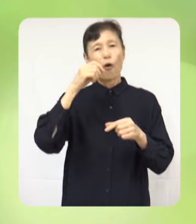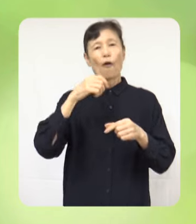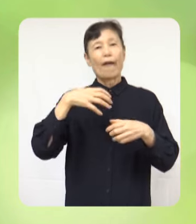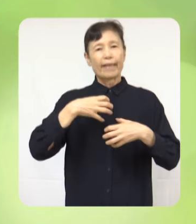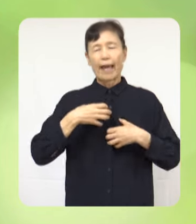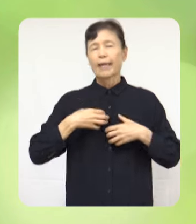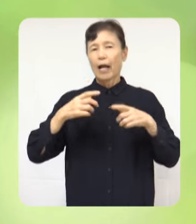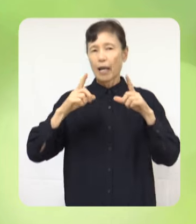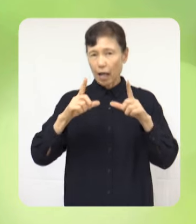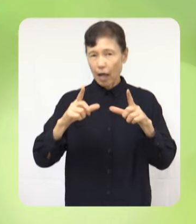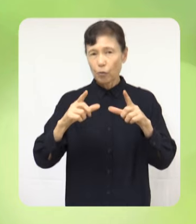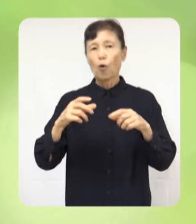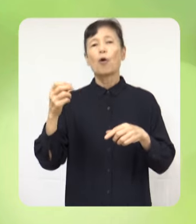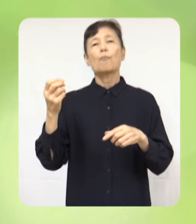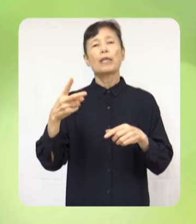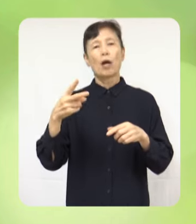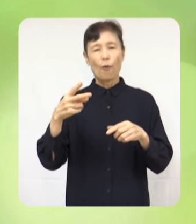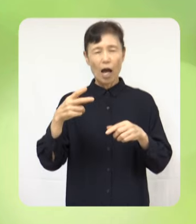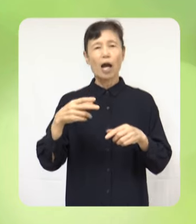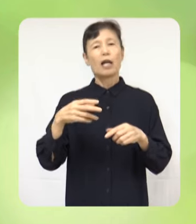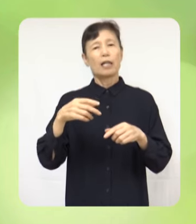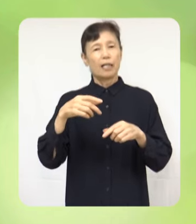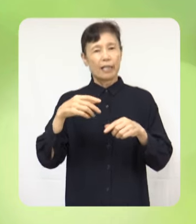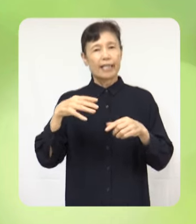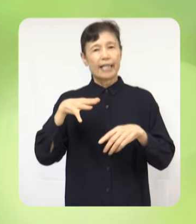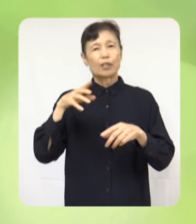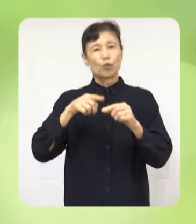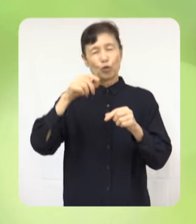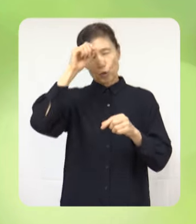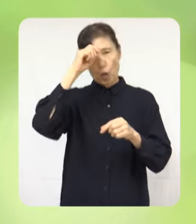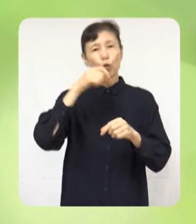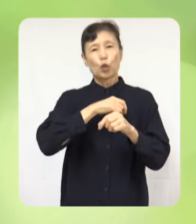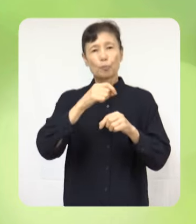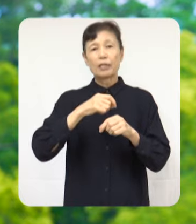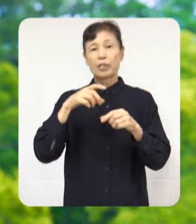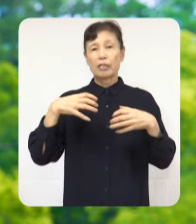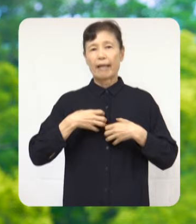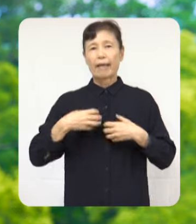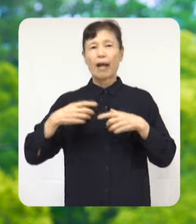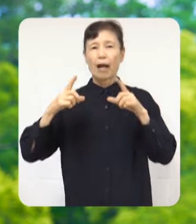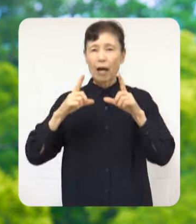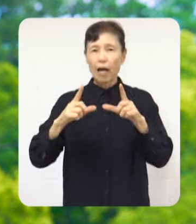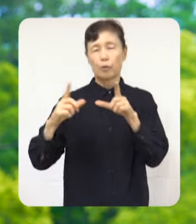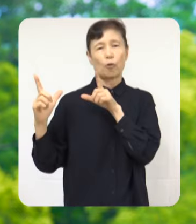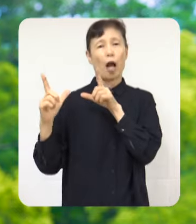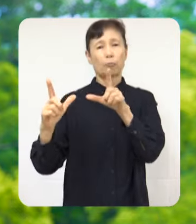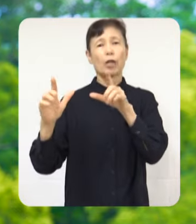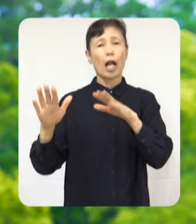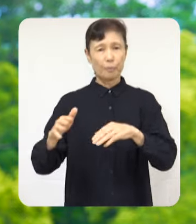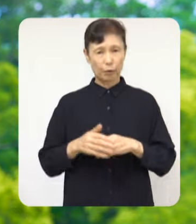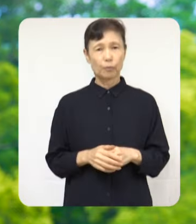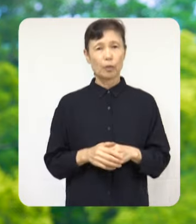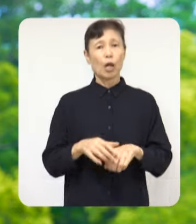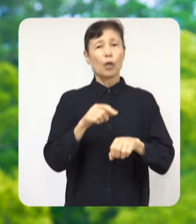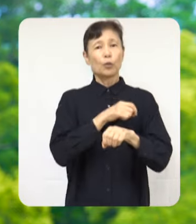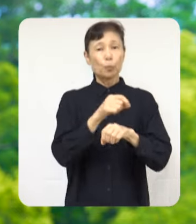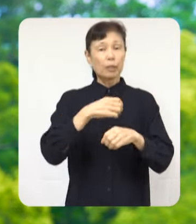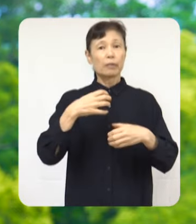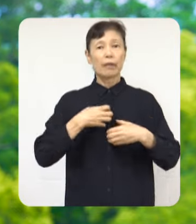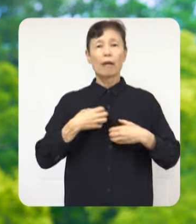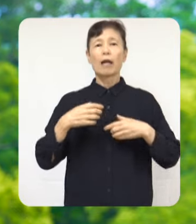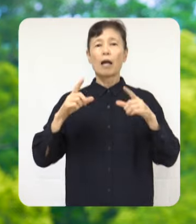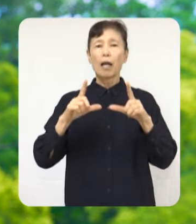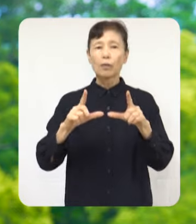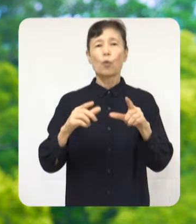アラートや熱中症特別警戒アラートが発表されます熱中症特別警戒アラート